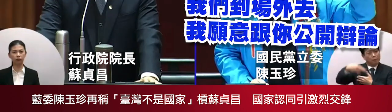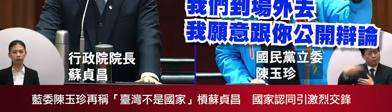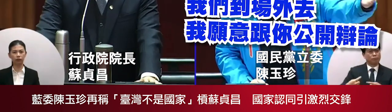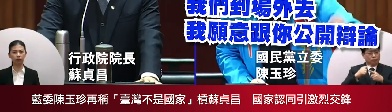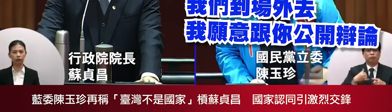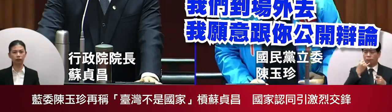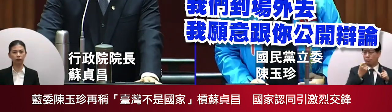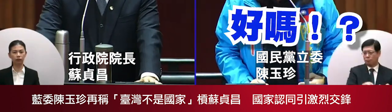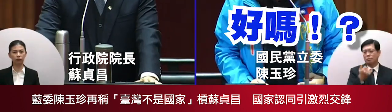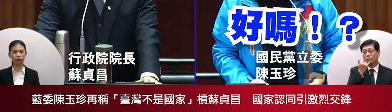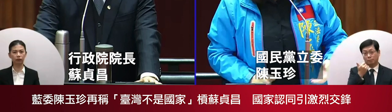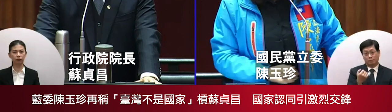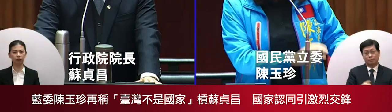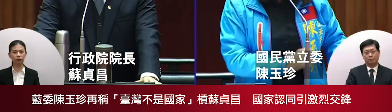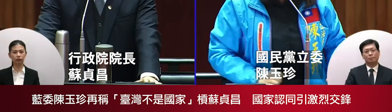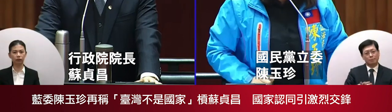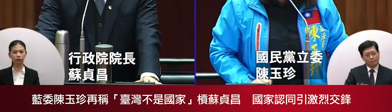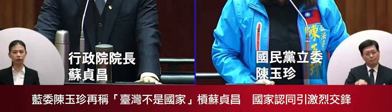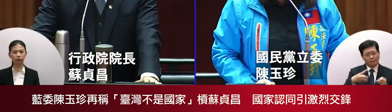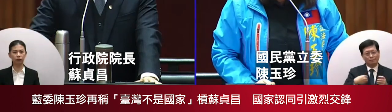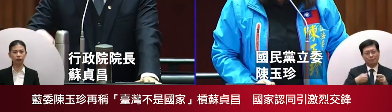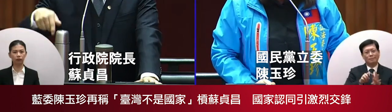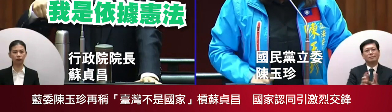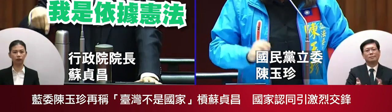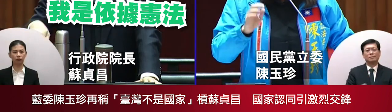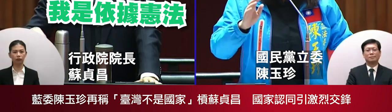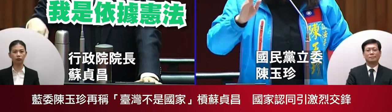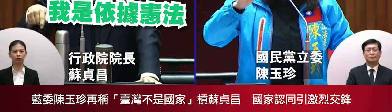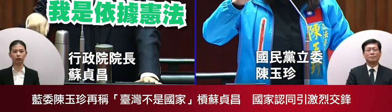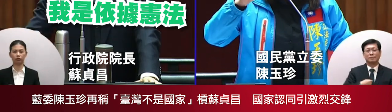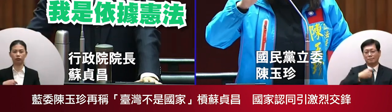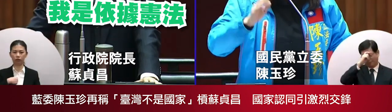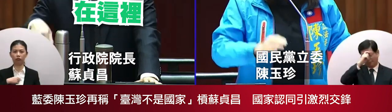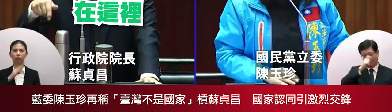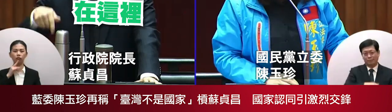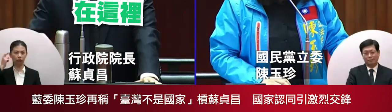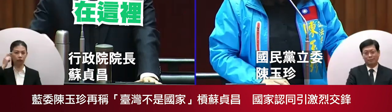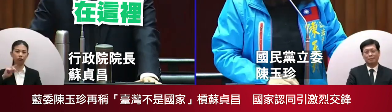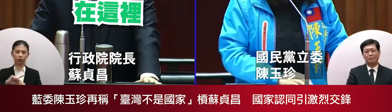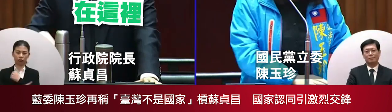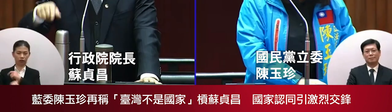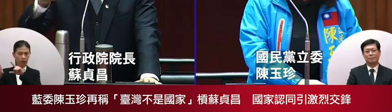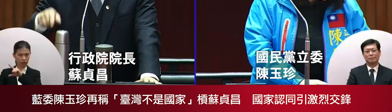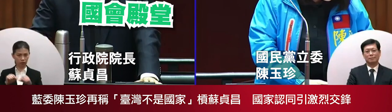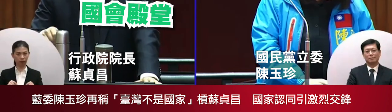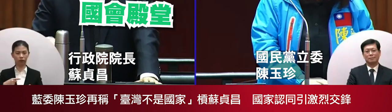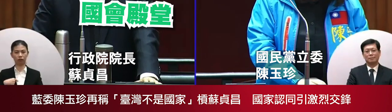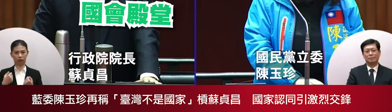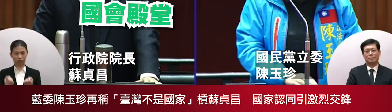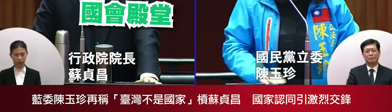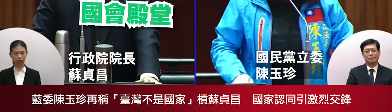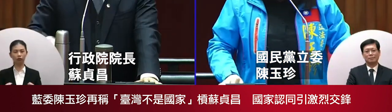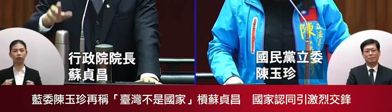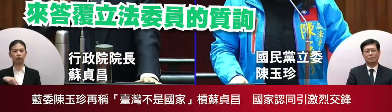我愿意跟你公开辩论，好吗？好，我今天要谈我们金门的事情。 我是依据宪法在这里国会